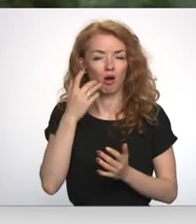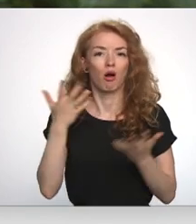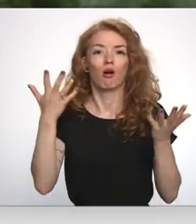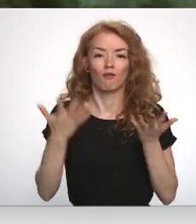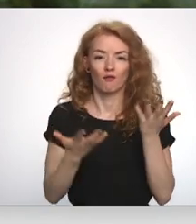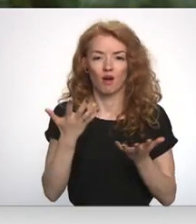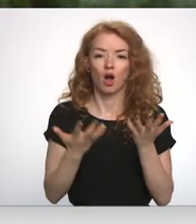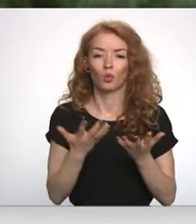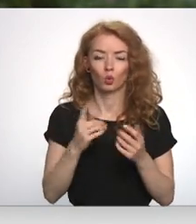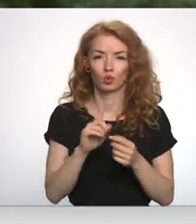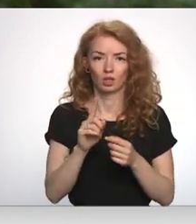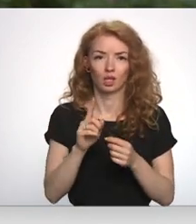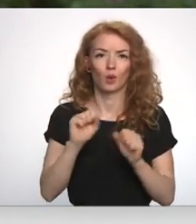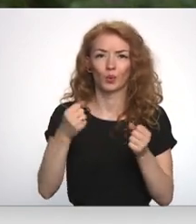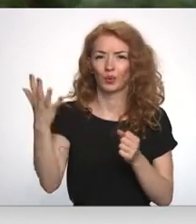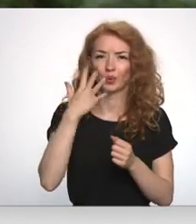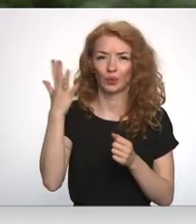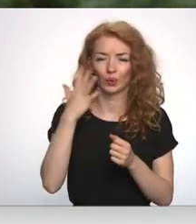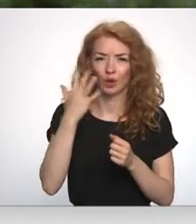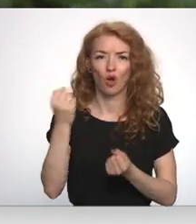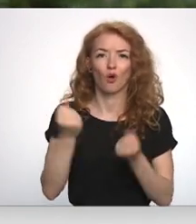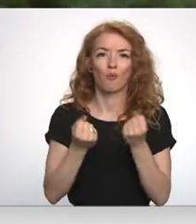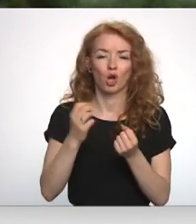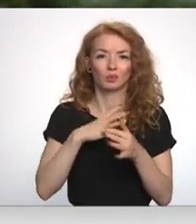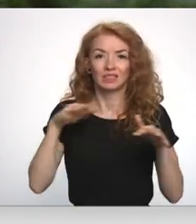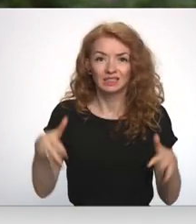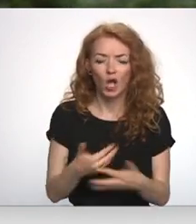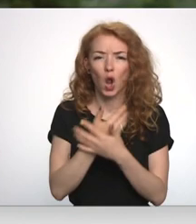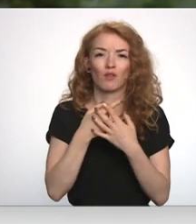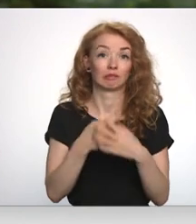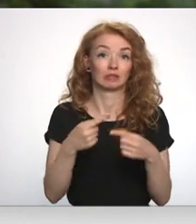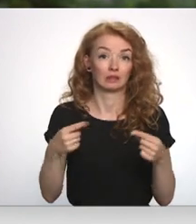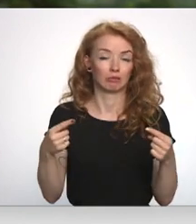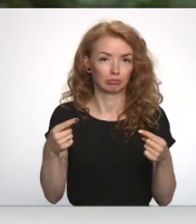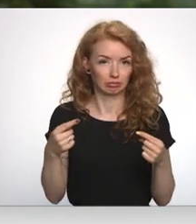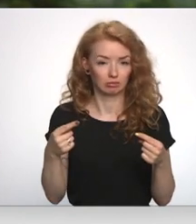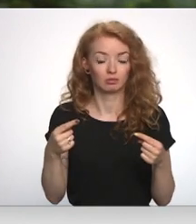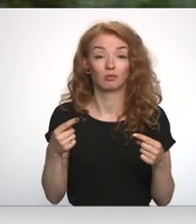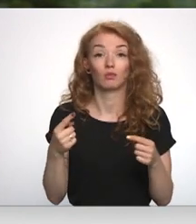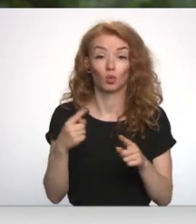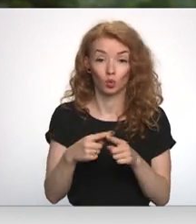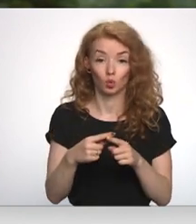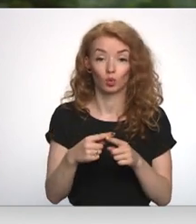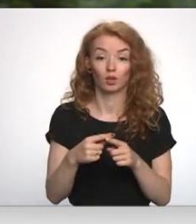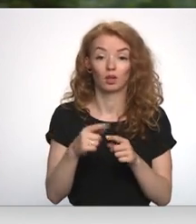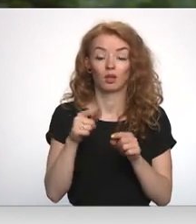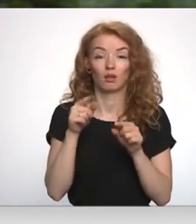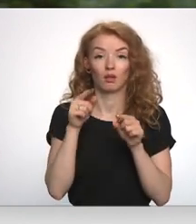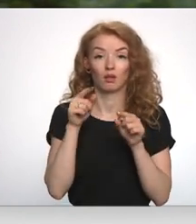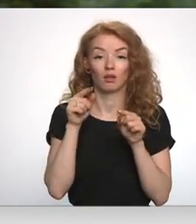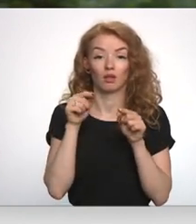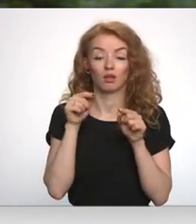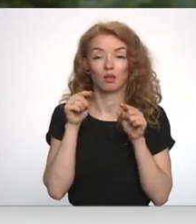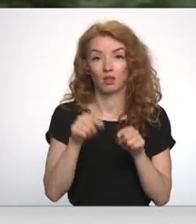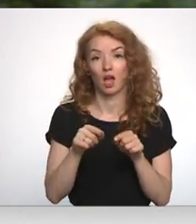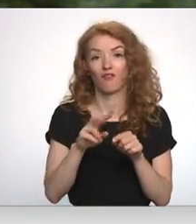tad, taču tagad ir kondicionieri, un tad mašīnā bija caurvēža un vēl kaut kas, vai ne? Un tā kā viņa ir nākuši